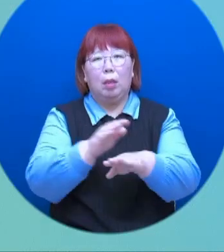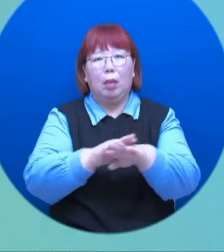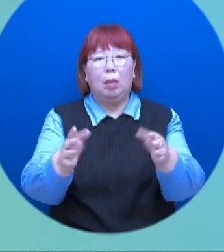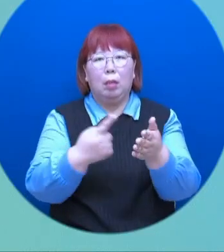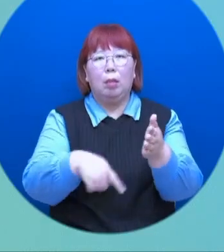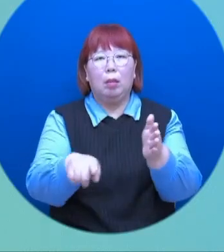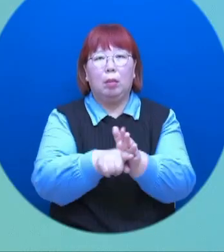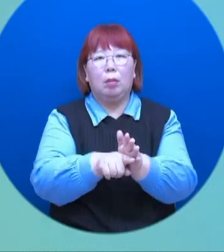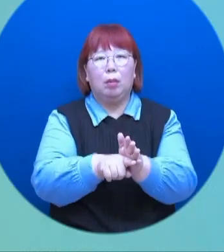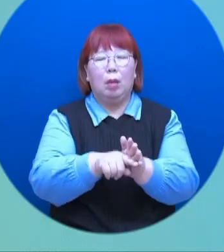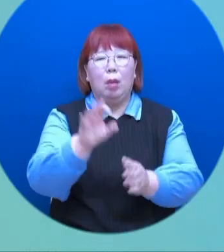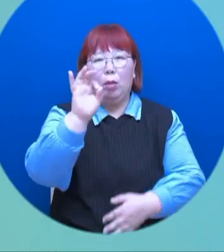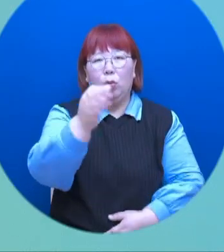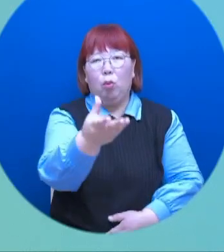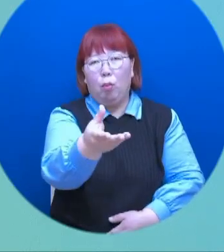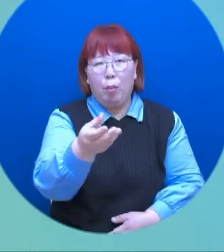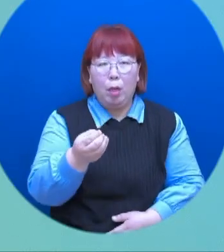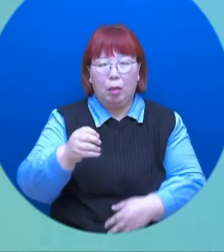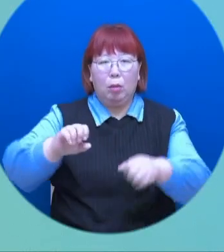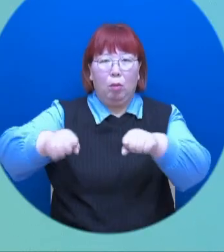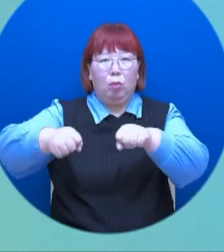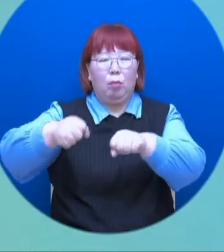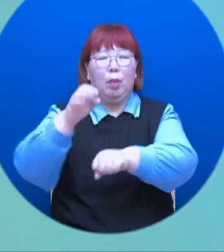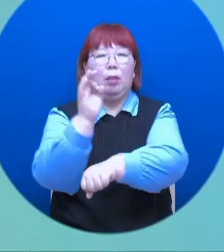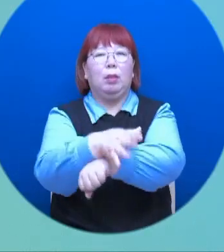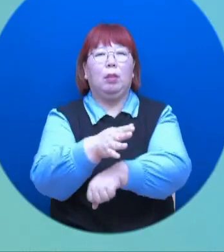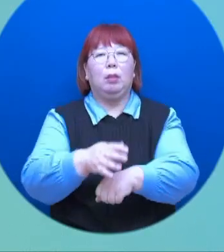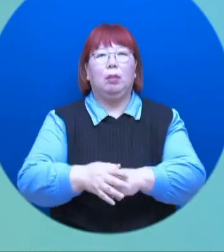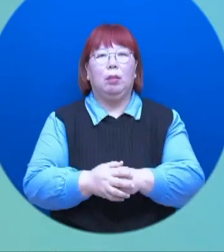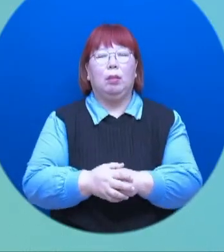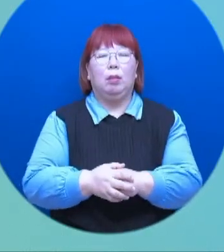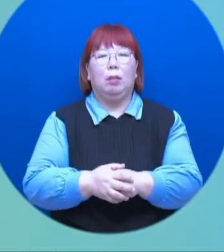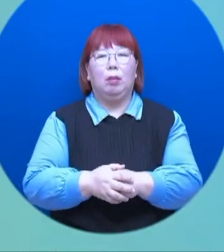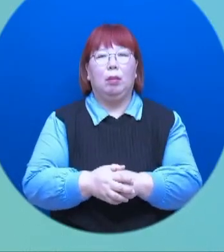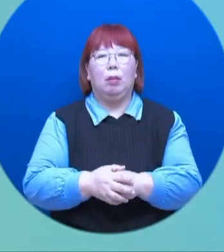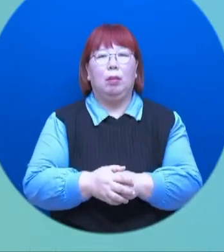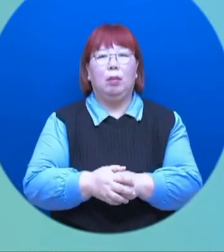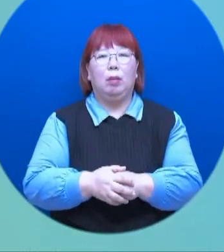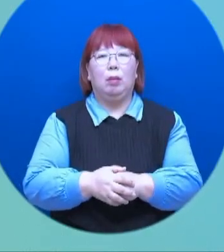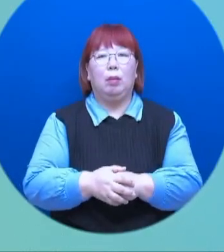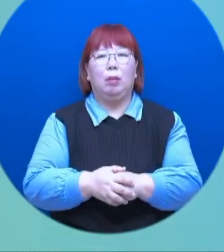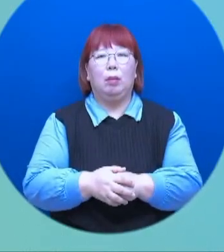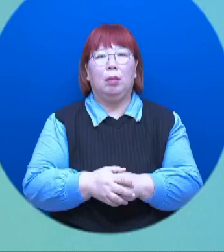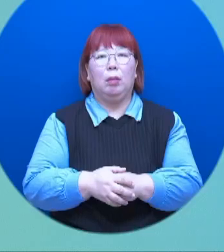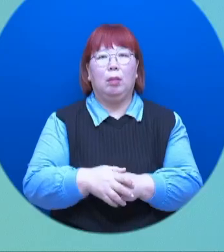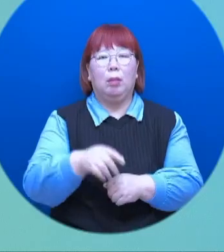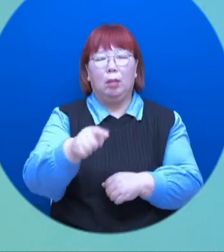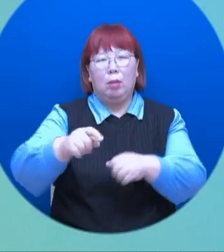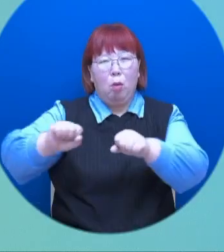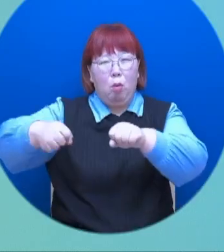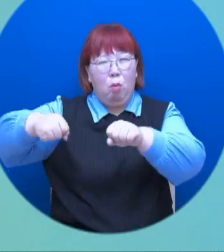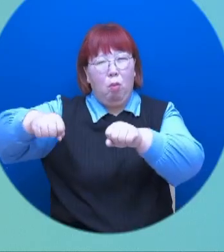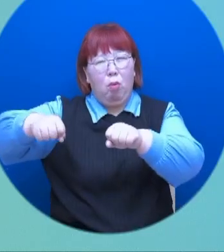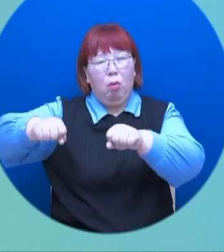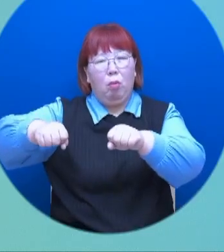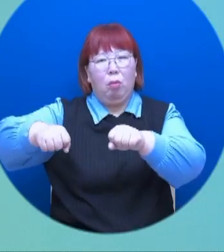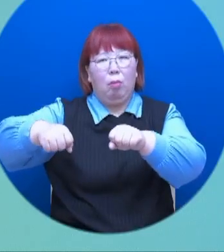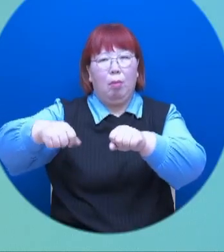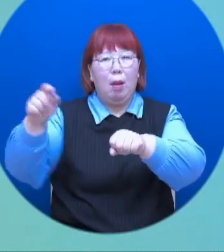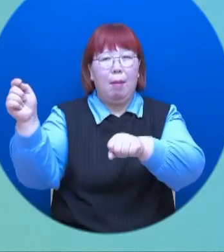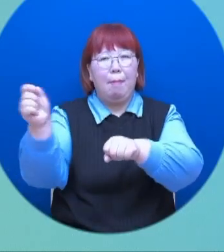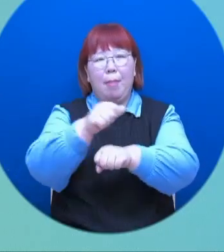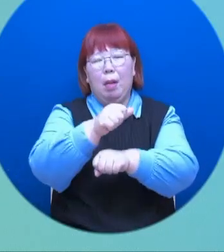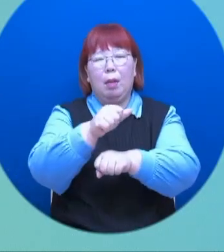내서 오토바이 하나를 샀어요. 그 오토바이 있는 속력을 다 내서 내가